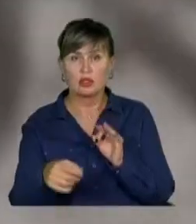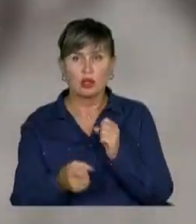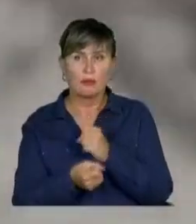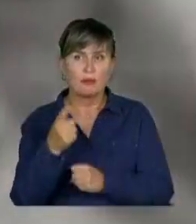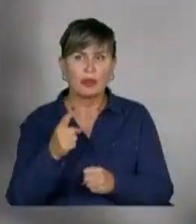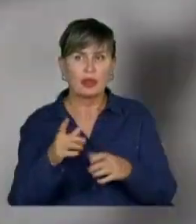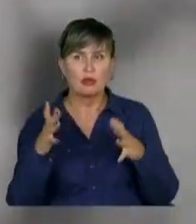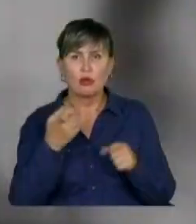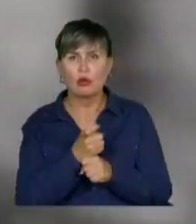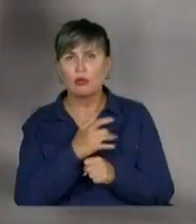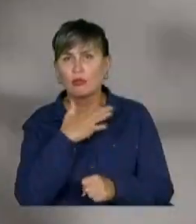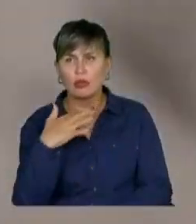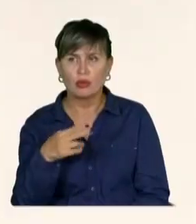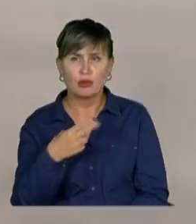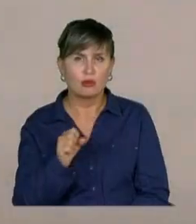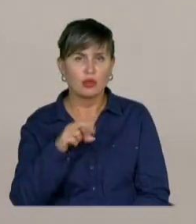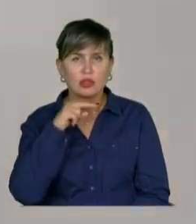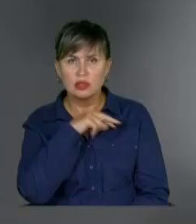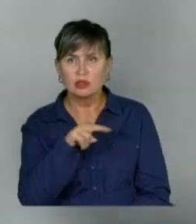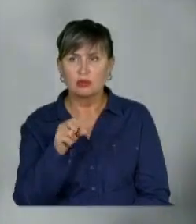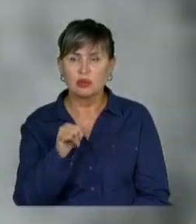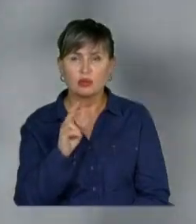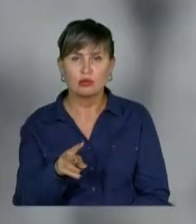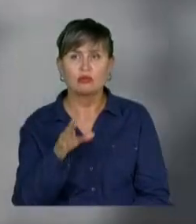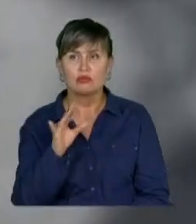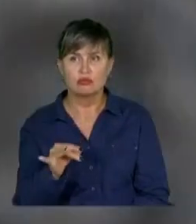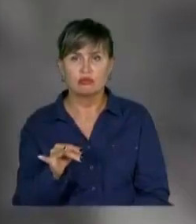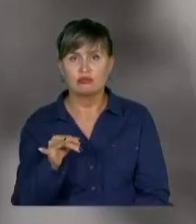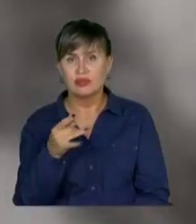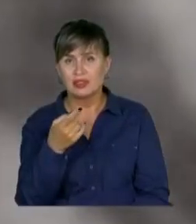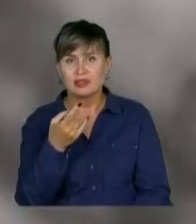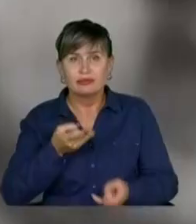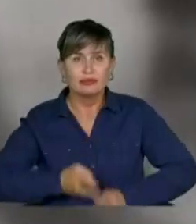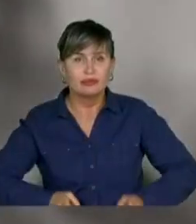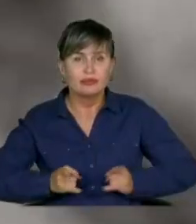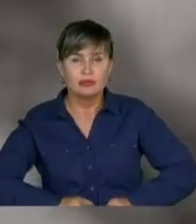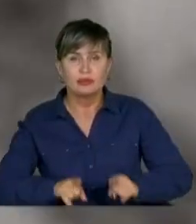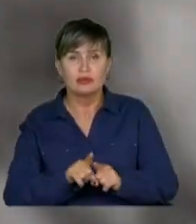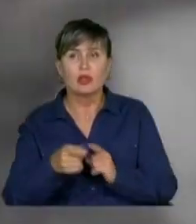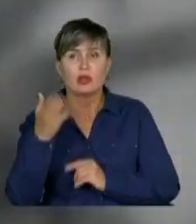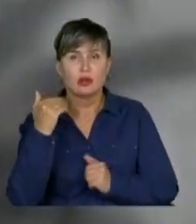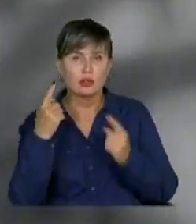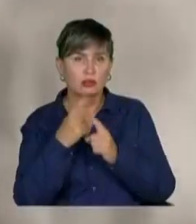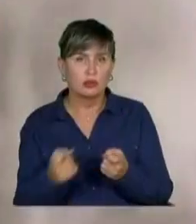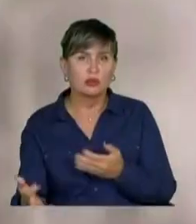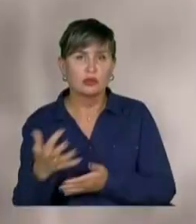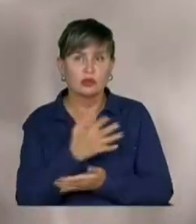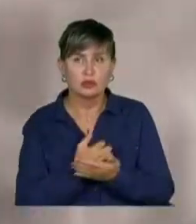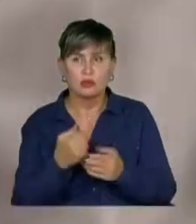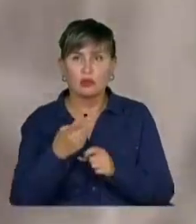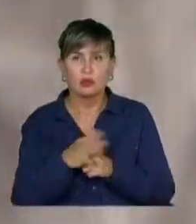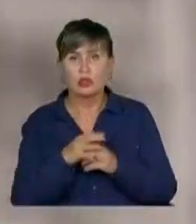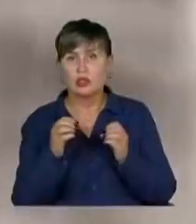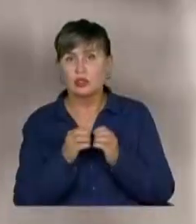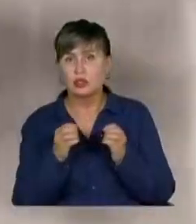обнаружили большое количество этих ядовитых пауков, их коконы и личинки. Ранее специалисты уже собрали около озера десятки